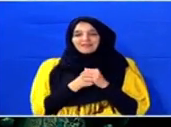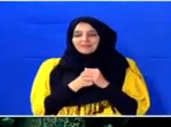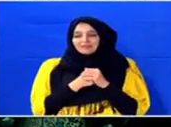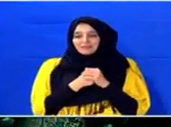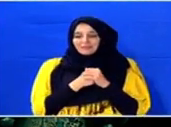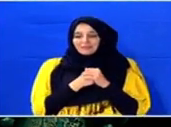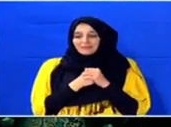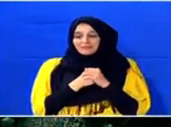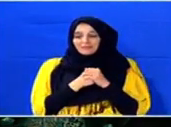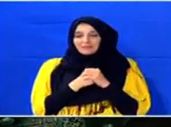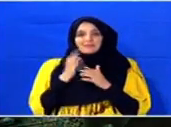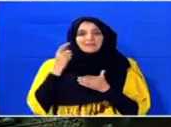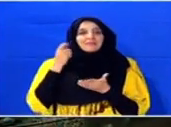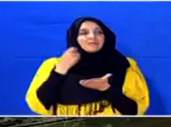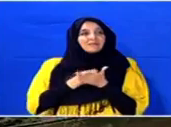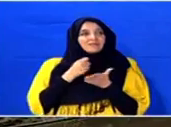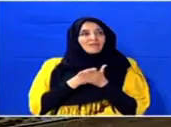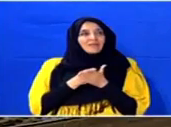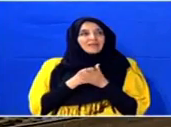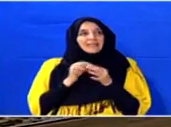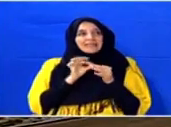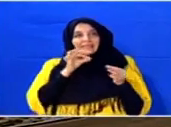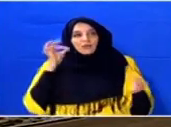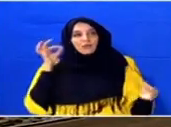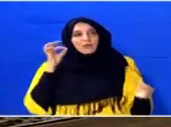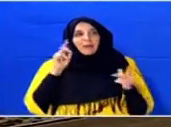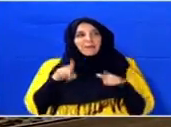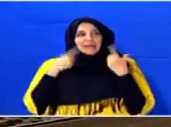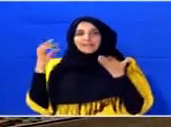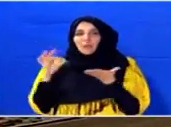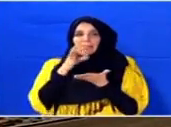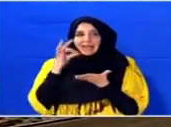تعيشي شريت قماش وديتو الخياطه خيطتها لك طيب